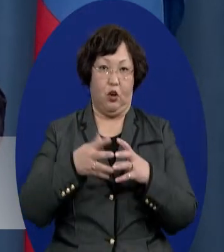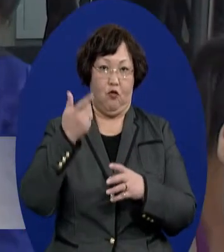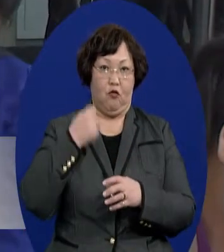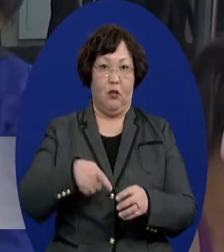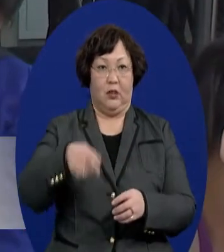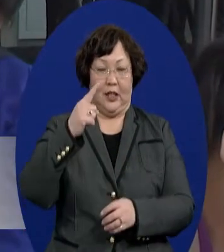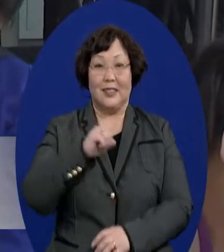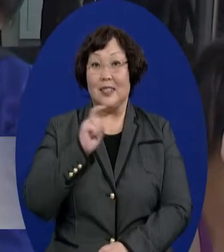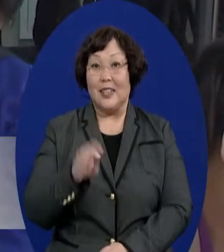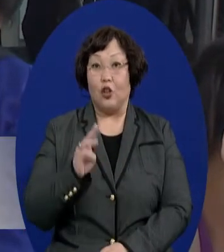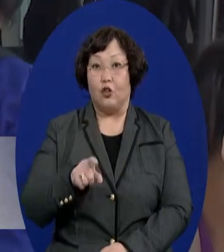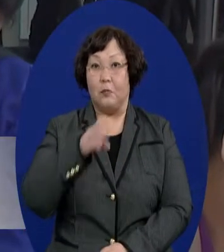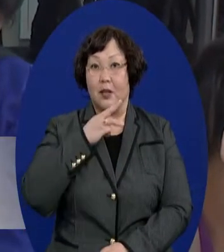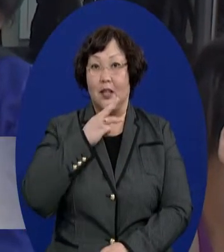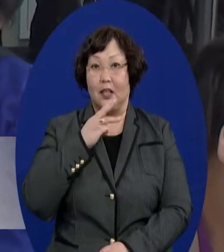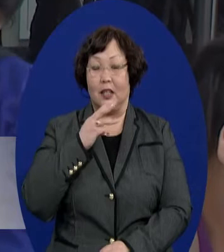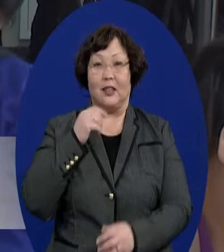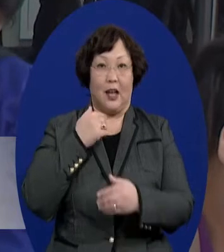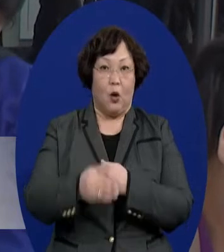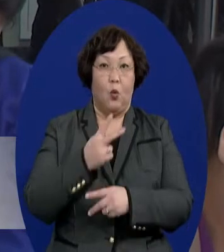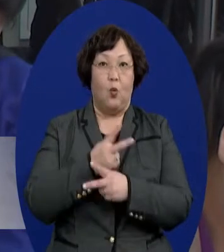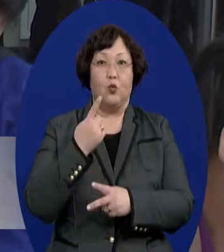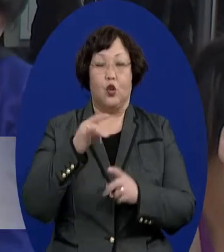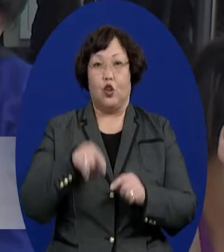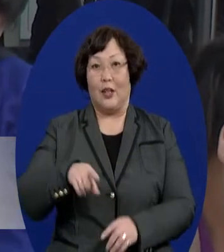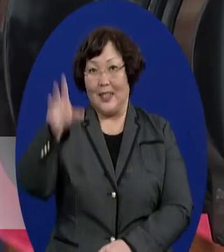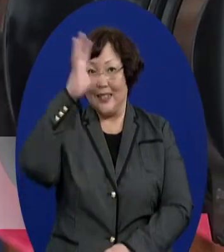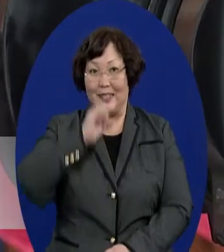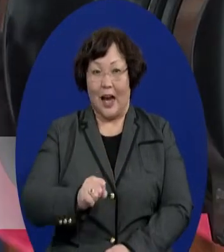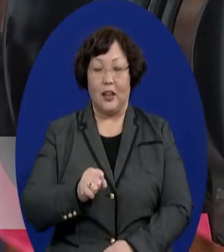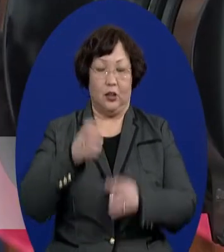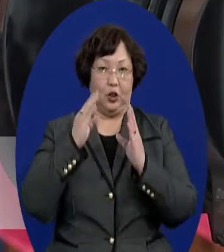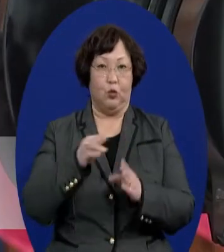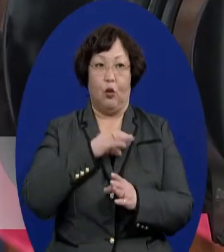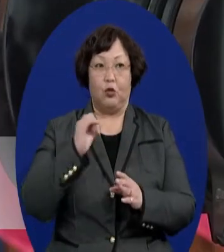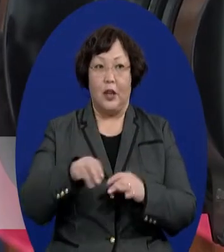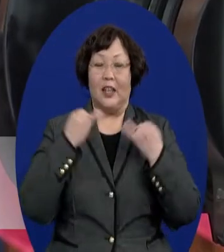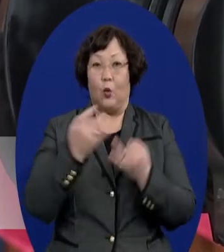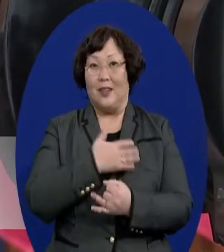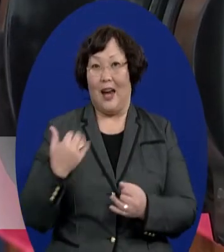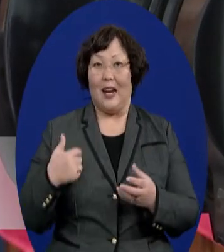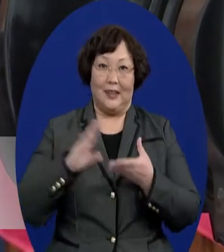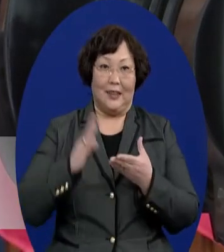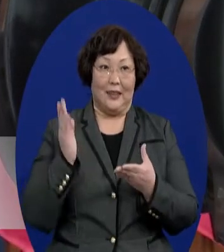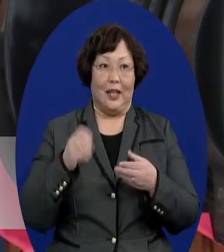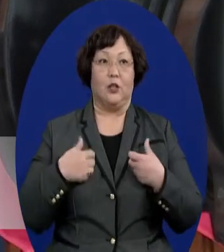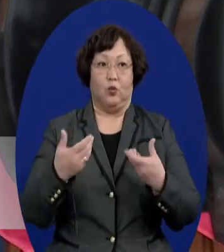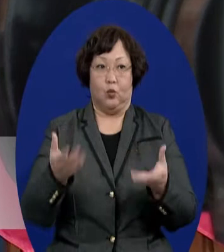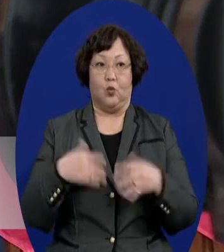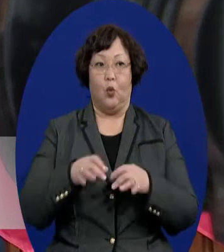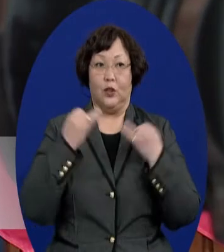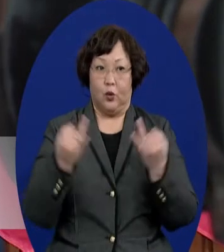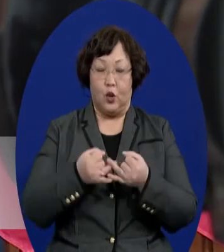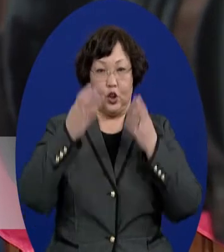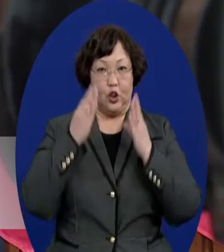залттай. За өнөөдөр мэдээллийн дараахан хууль зүйн дотоод хэргийн сайд Нямбаатар тогтоолын төслийг улсын хурлын дараа зандан шатард өргөн мэдүүллээ. За улсын хурл